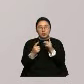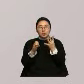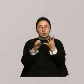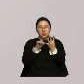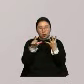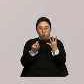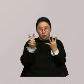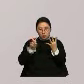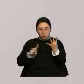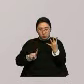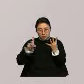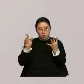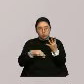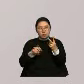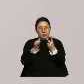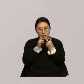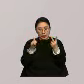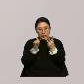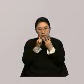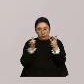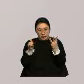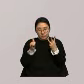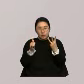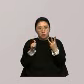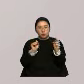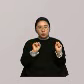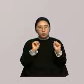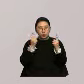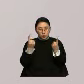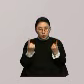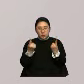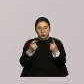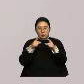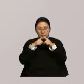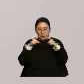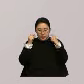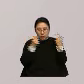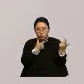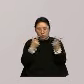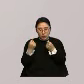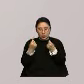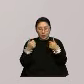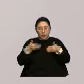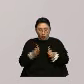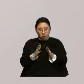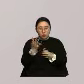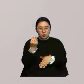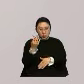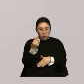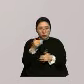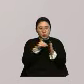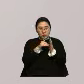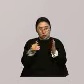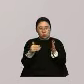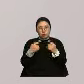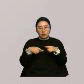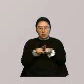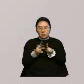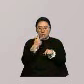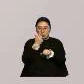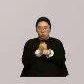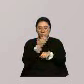4월 20일부터는 2, 3인 가구가 대상인 동시에 마스크 오브제와 같이 출생연도 끝자리 기준도